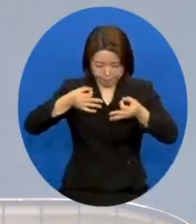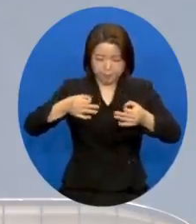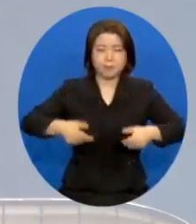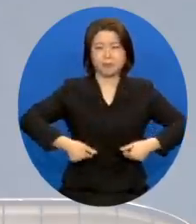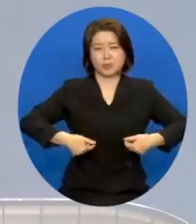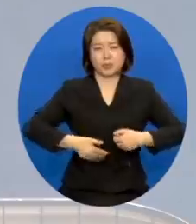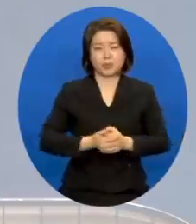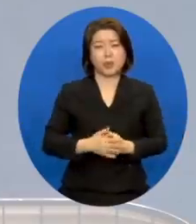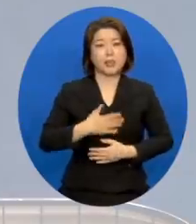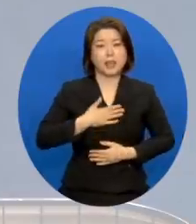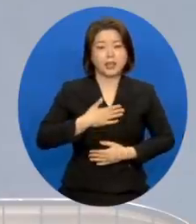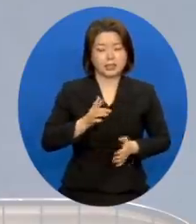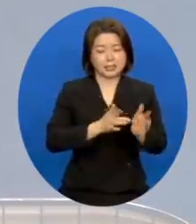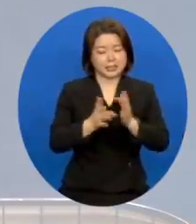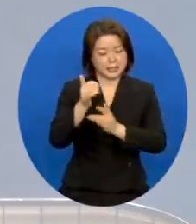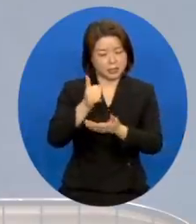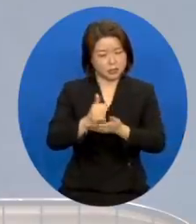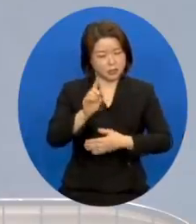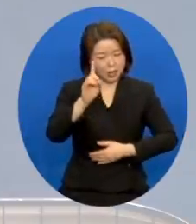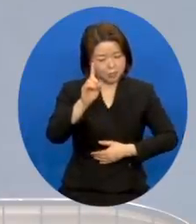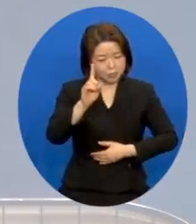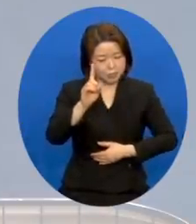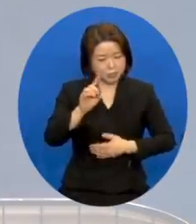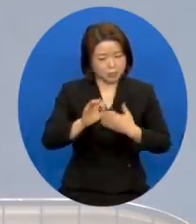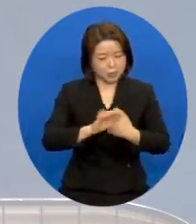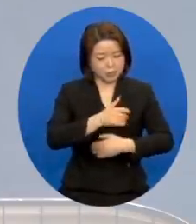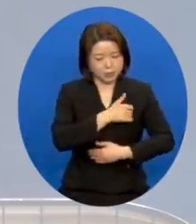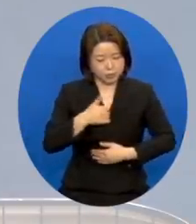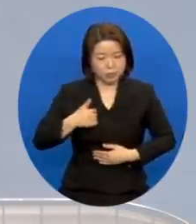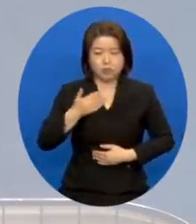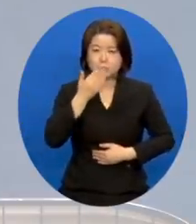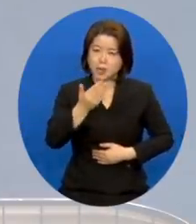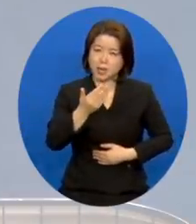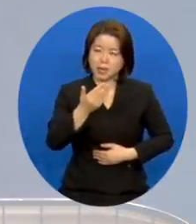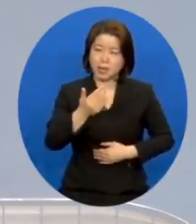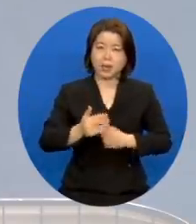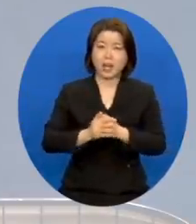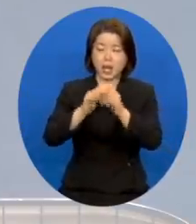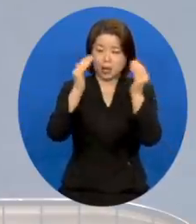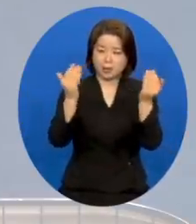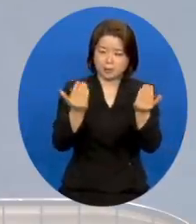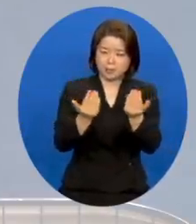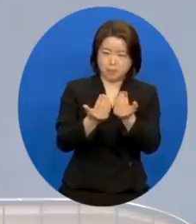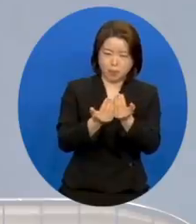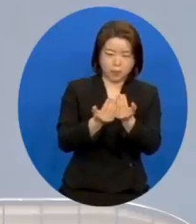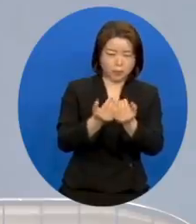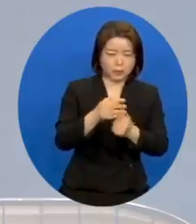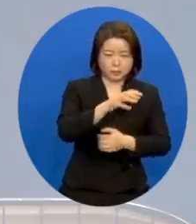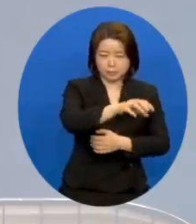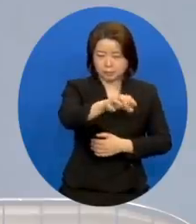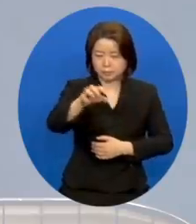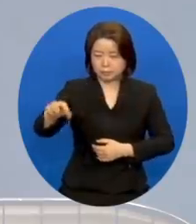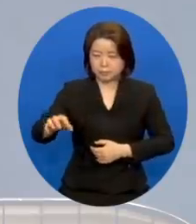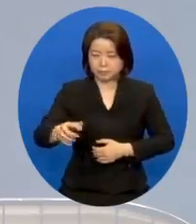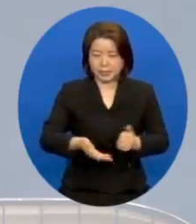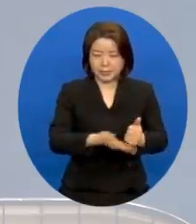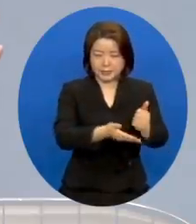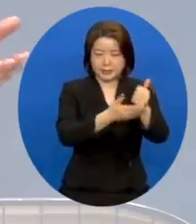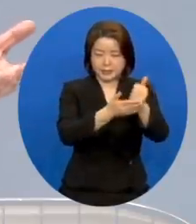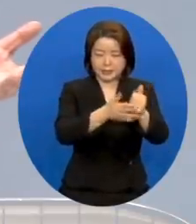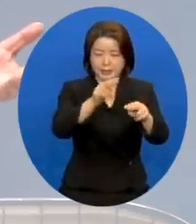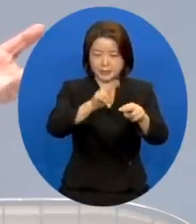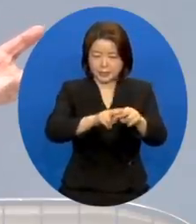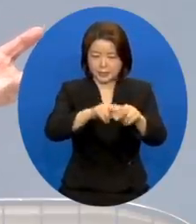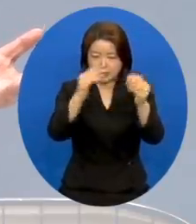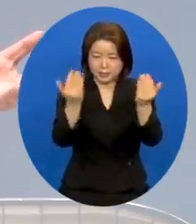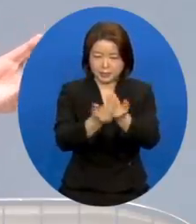예수님 한 분이면 정말 조카 모든 영의 칭찬 자리 다 다른 사람에게